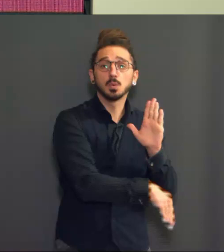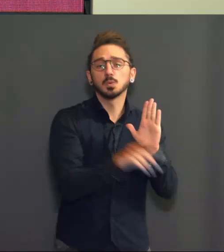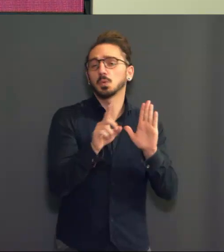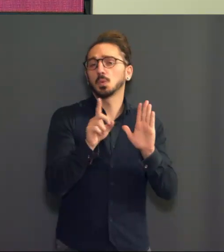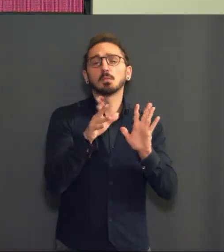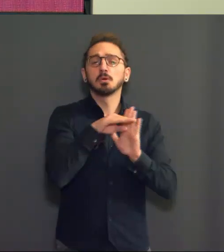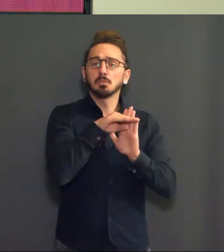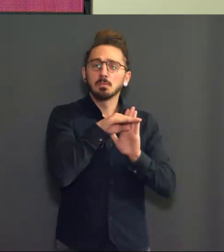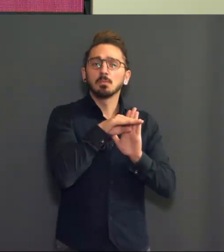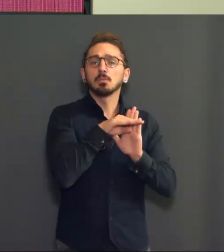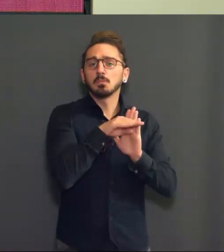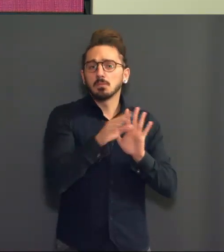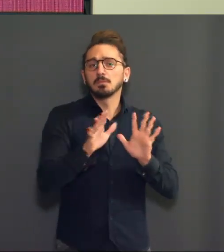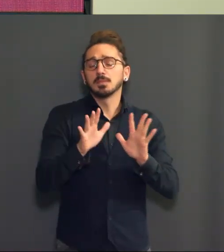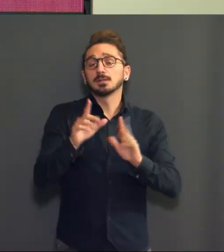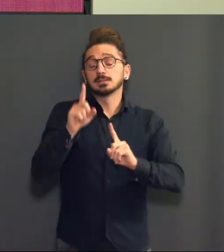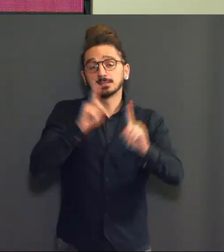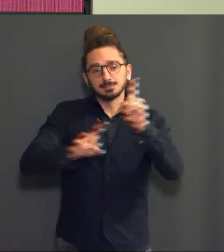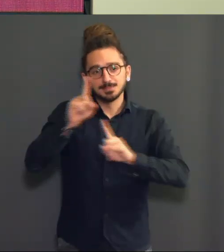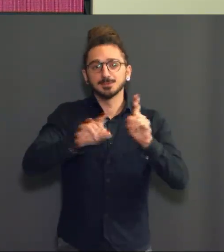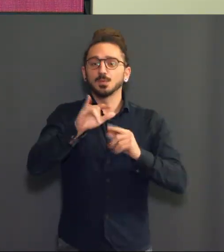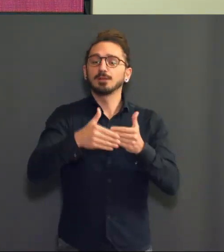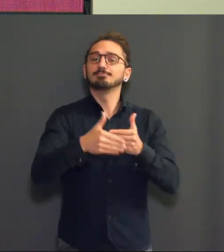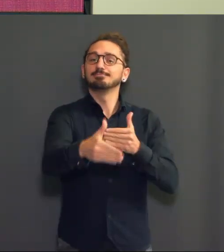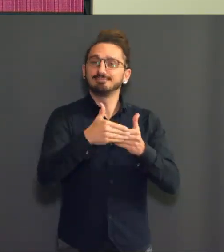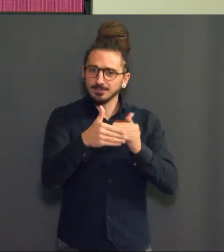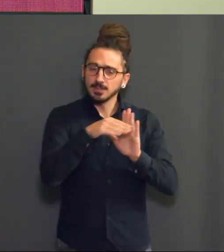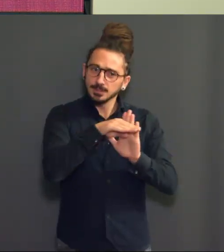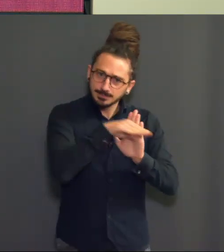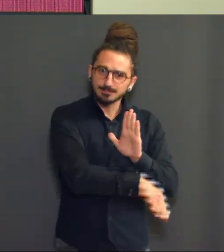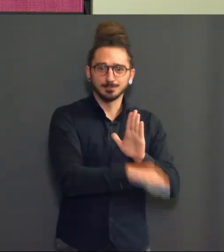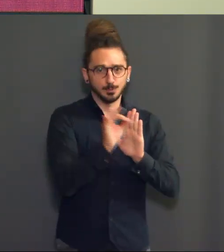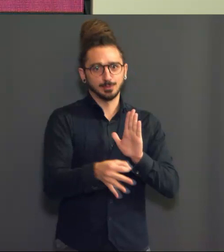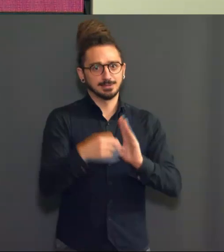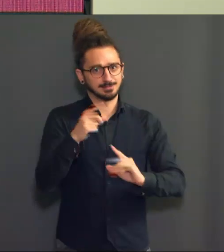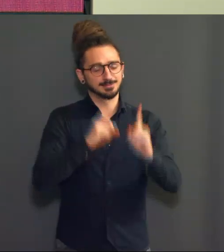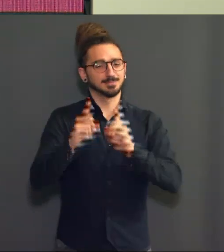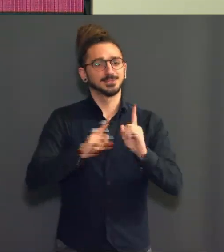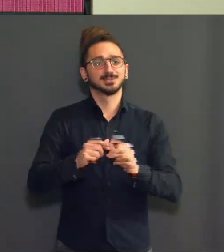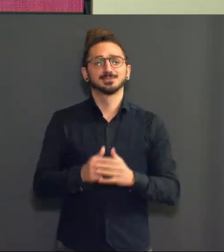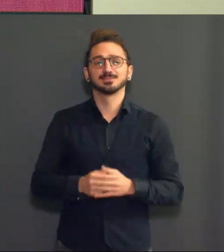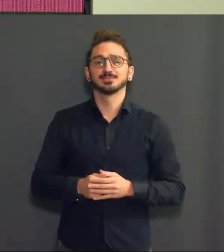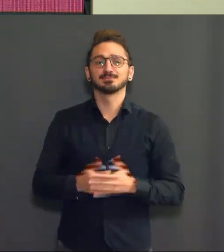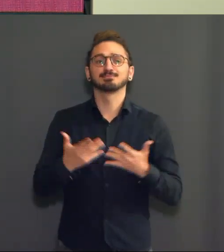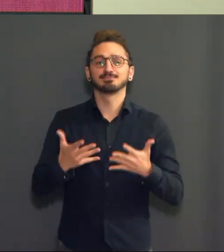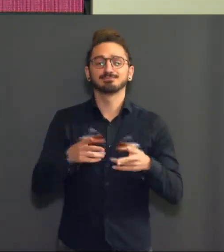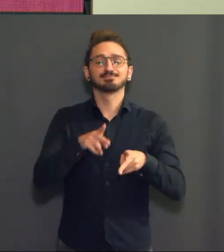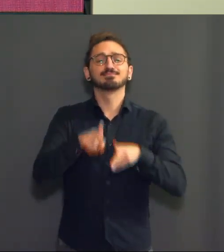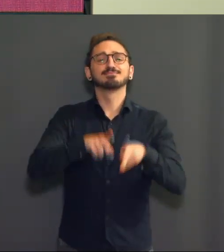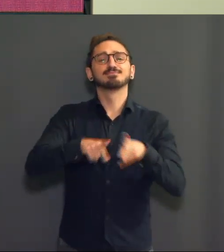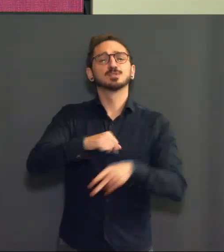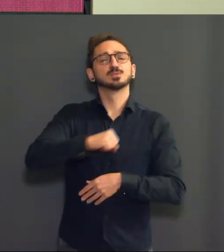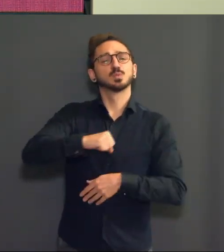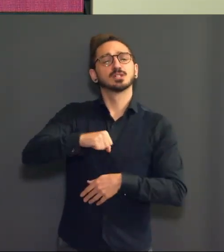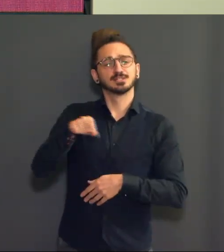qu'il va le faire dans les jours qui viennent. L'occupation des soins intensifs par les patients Covid tourne toujours